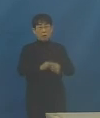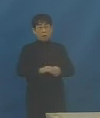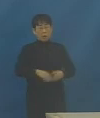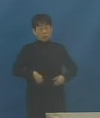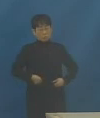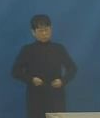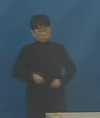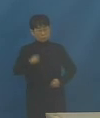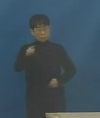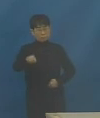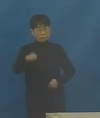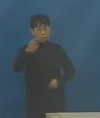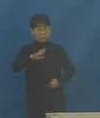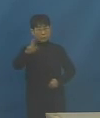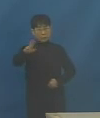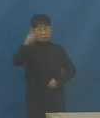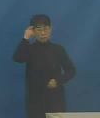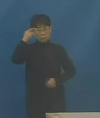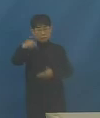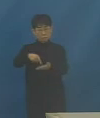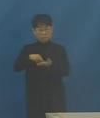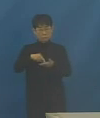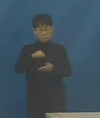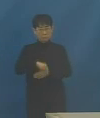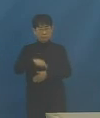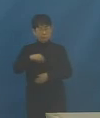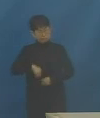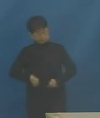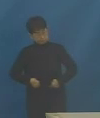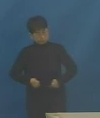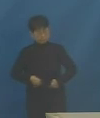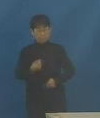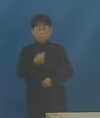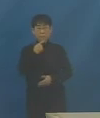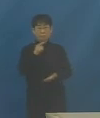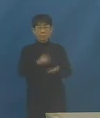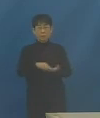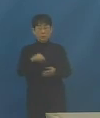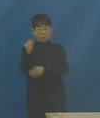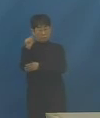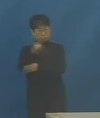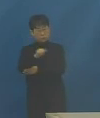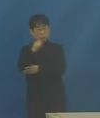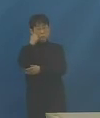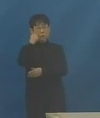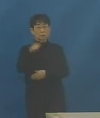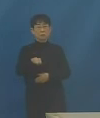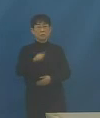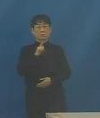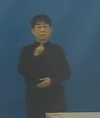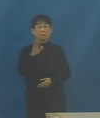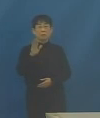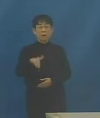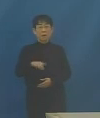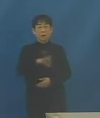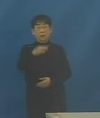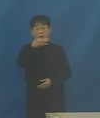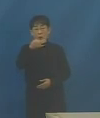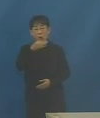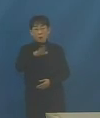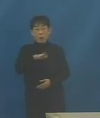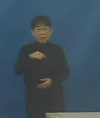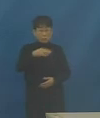いうそういうa を超えは非常に強いですよね猫のような jr にもこの間伝えたところでございますけれども